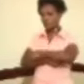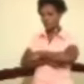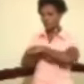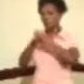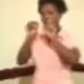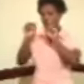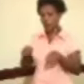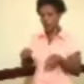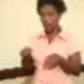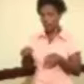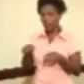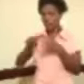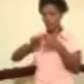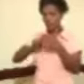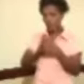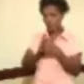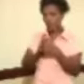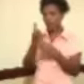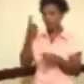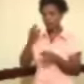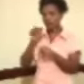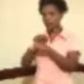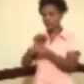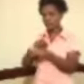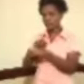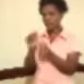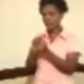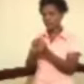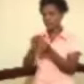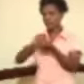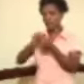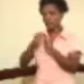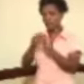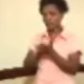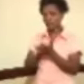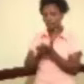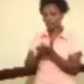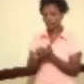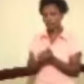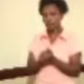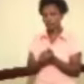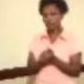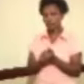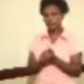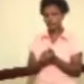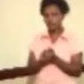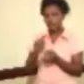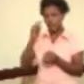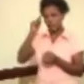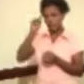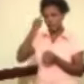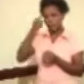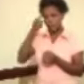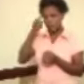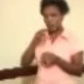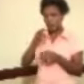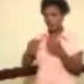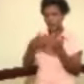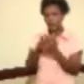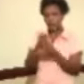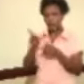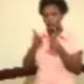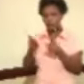ou a véritablement capoté première solution à problématique monde qui en battant. C'est exact. Pensez qu'effectivement, par où